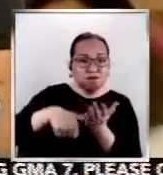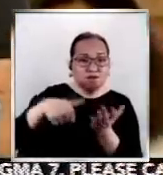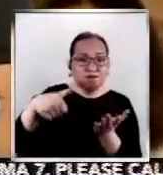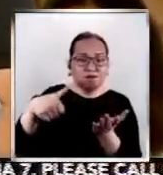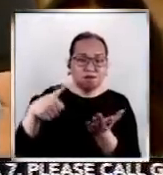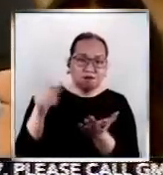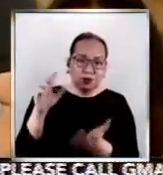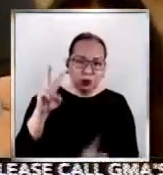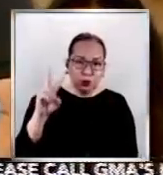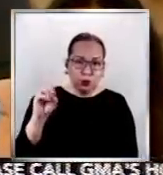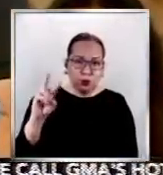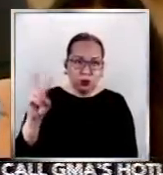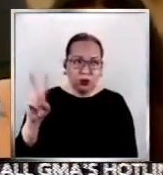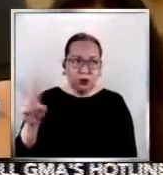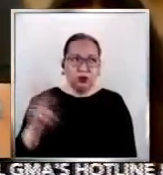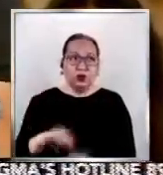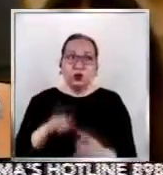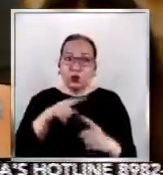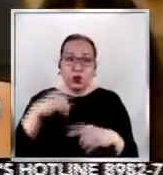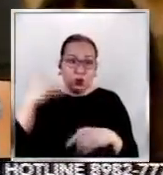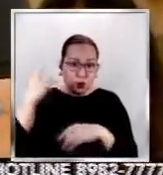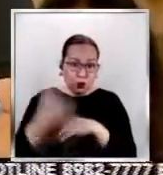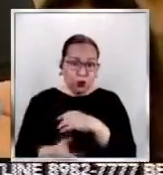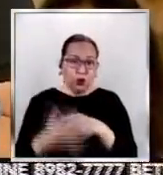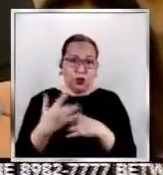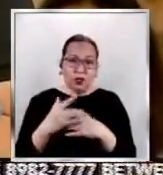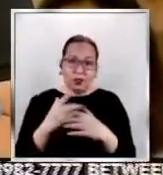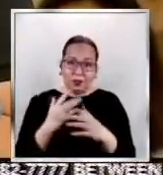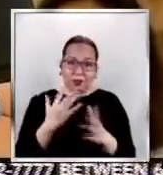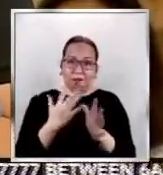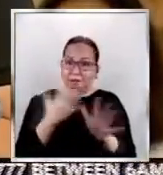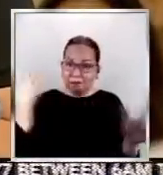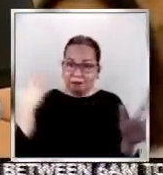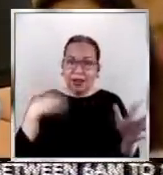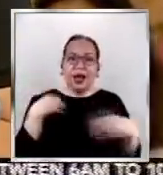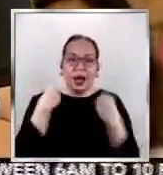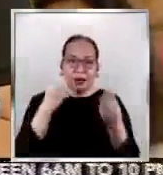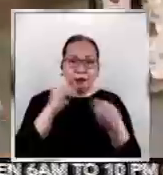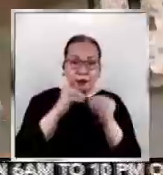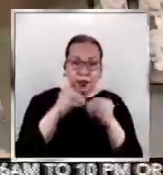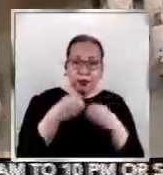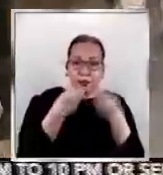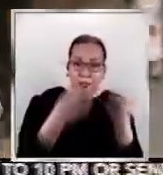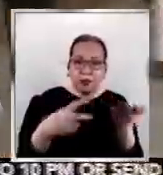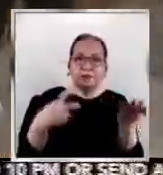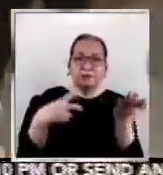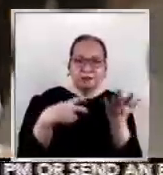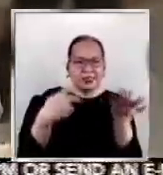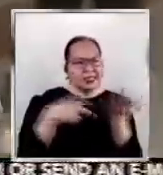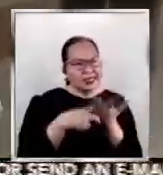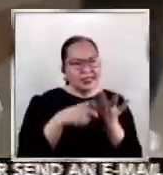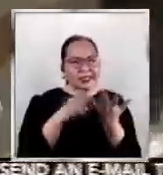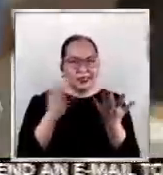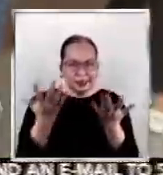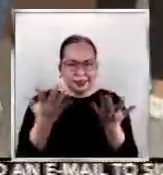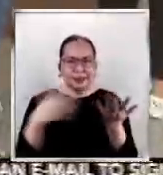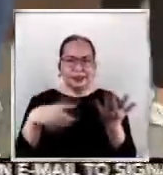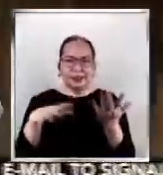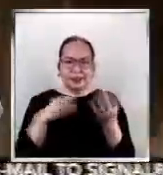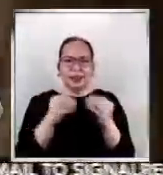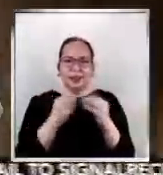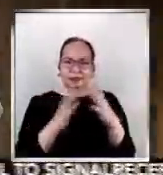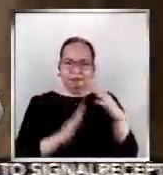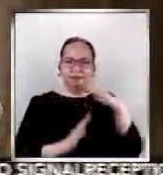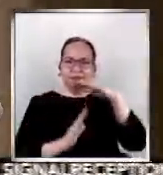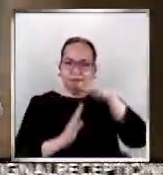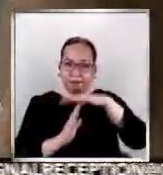pumila rito, sila po yung mga nabigyan ng mga number at nakaabot sa cut-off ng COMELEC. Kasama sa mga hindi na nabigyan ng slot, ang